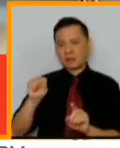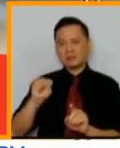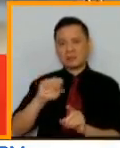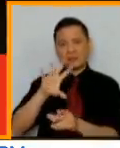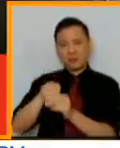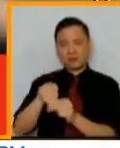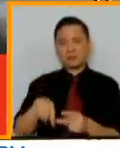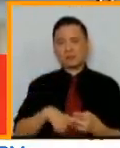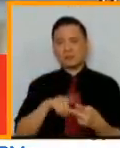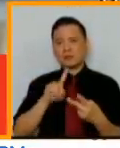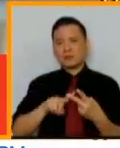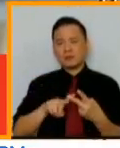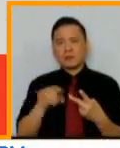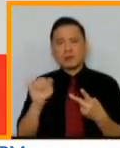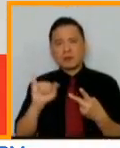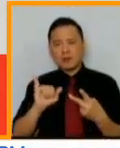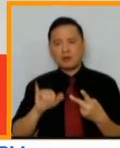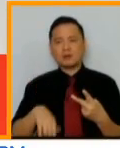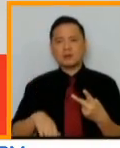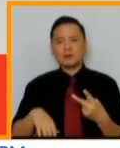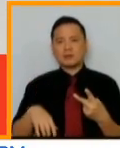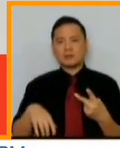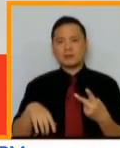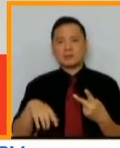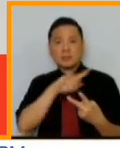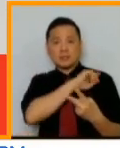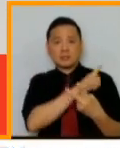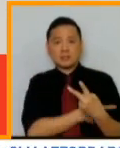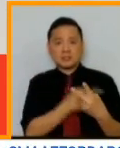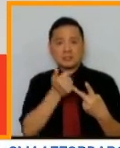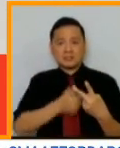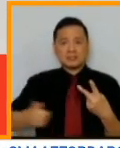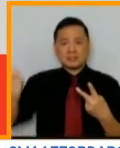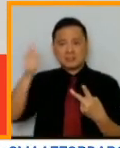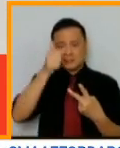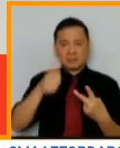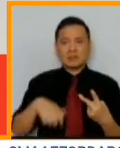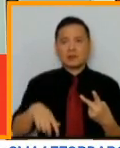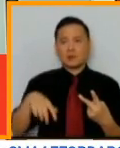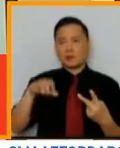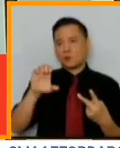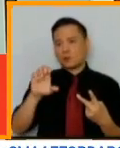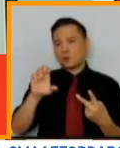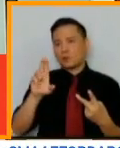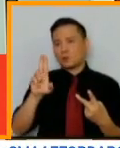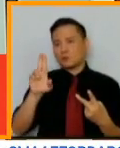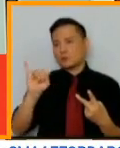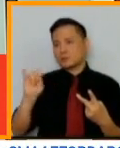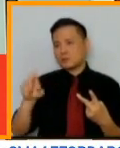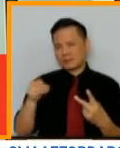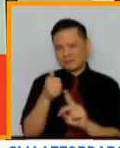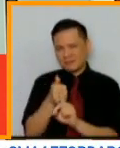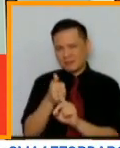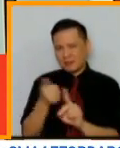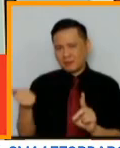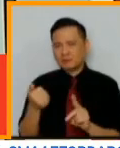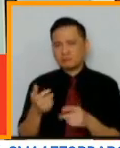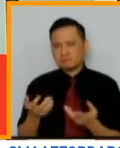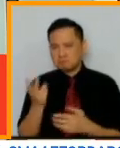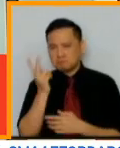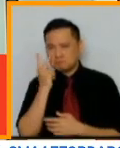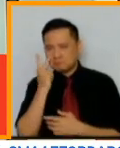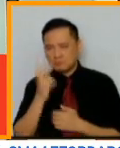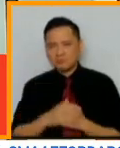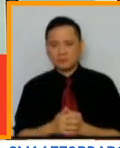Duterte na si Energy Secretary Alfonso Cusi ng PDP Laban sa personal nilang kapasidad. Tinanong tuloy siya kung bukas ba siya